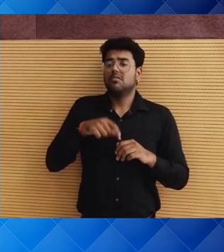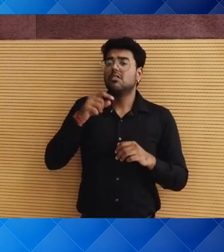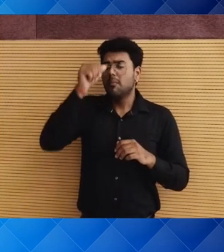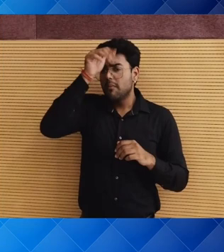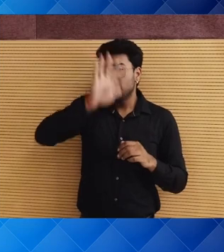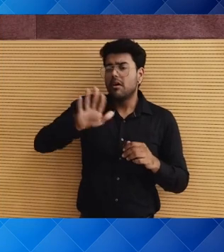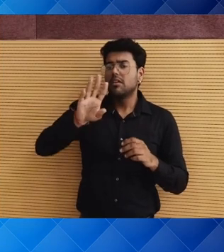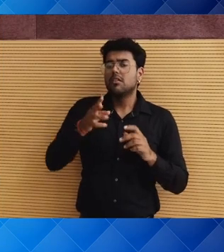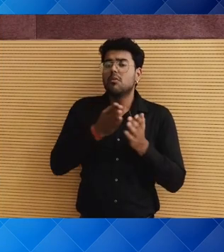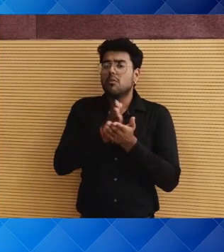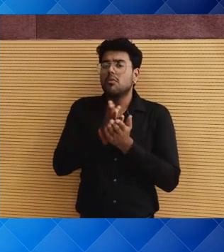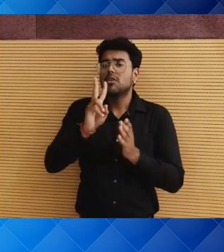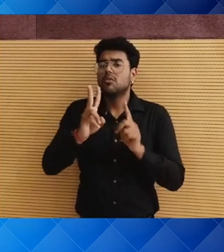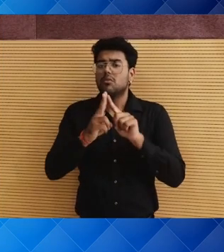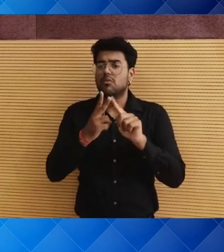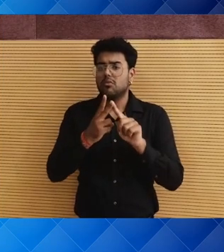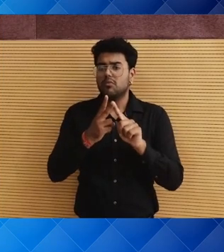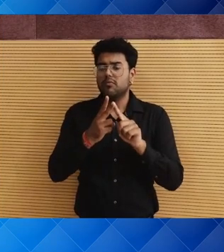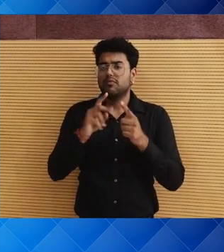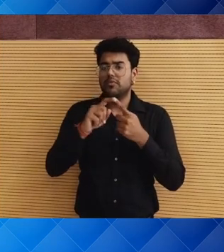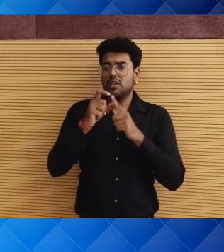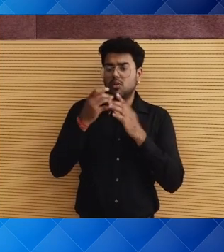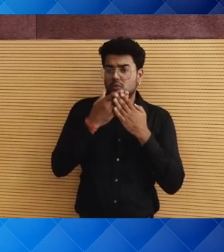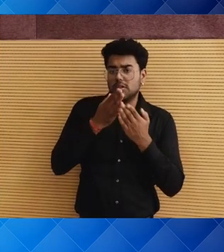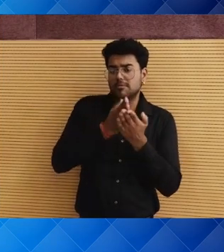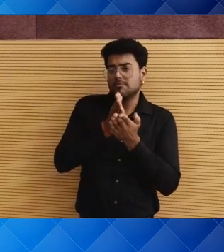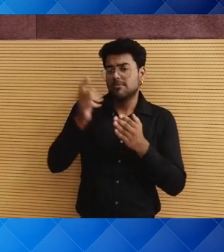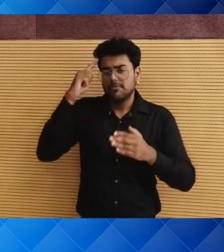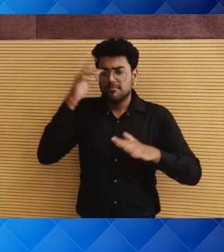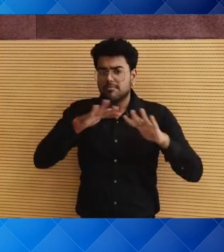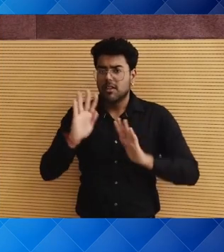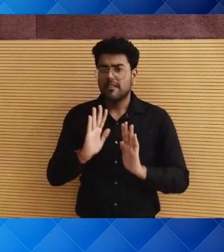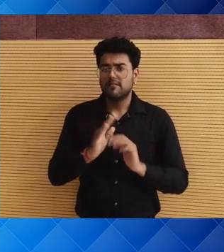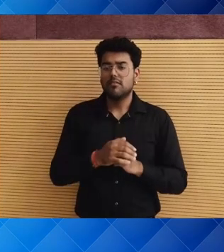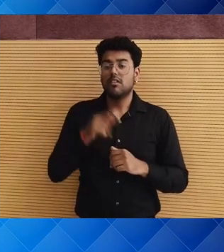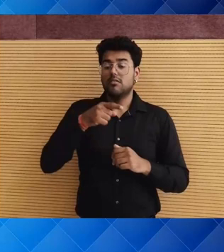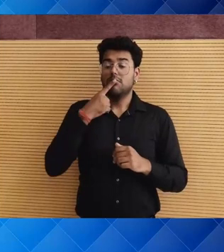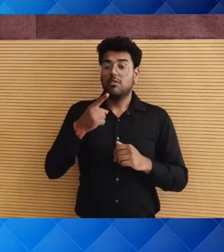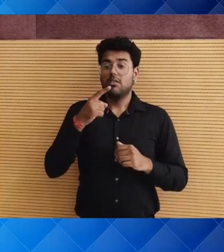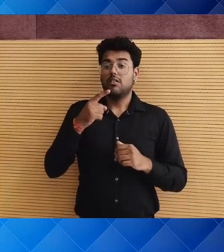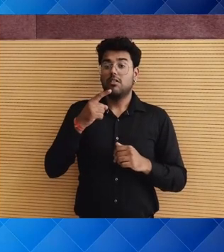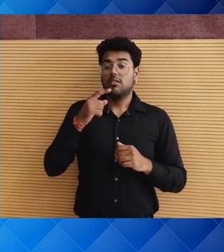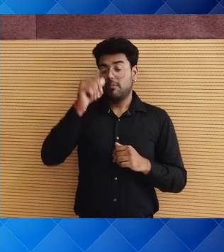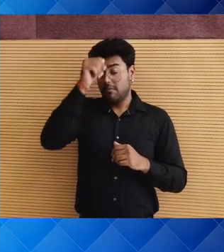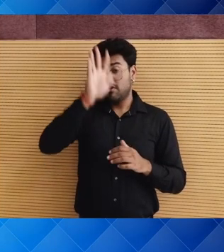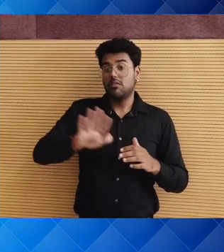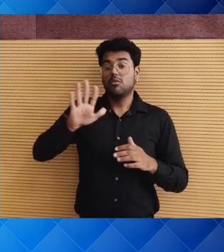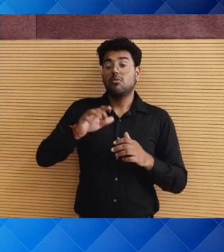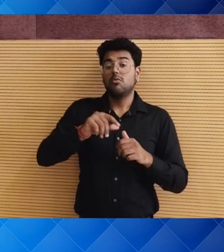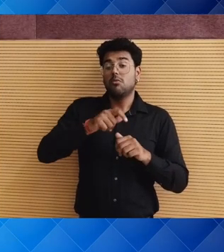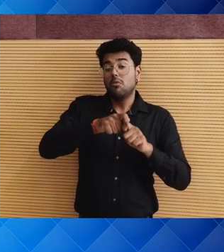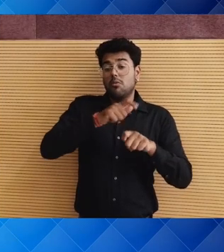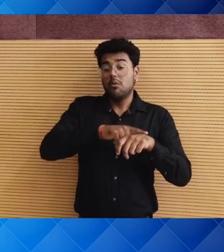2 कारण से हमको एक नया शिक्षा पद्धति में डालना पड़ेगा। इसीलिए उन्होंने कहा कि भारत को लंबे समय तक पराधीन रखना